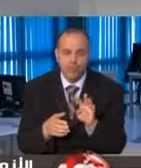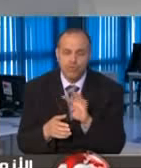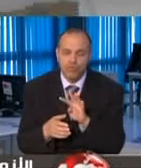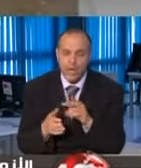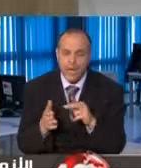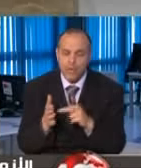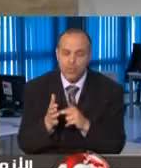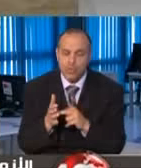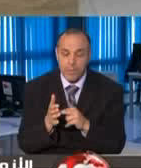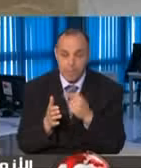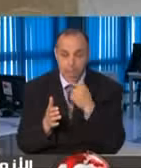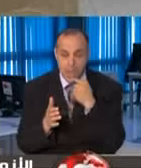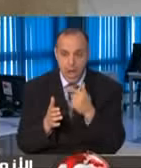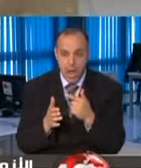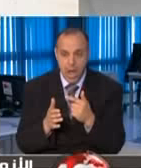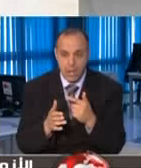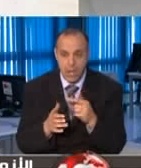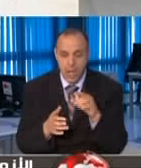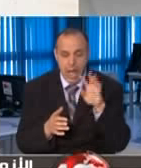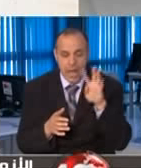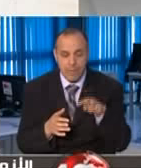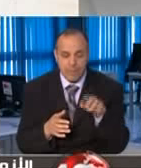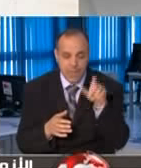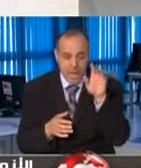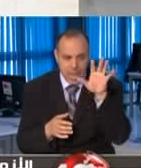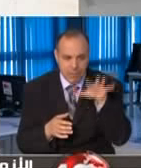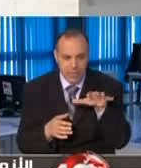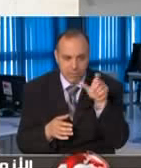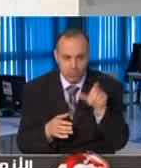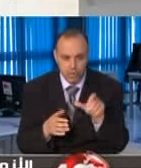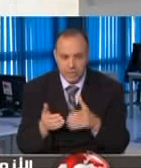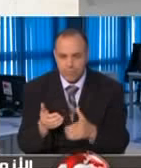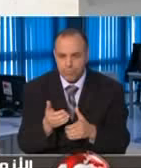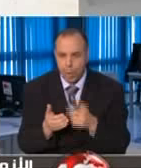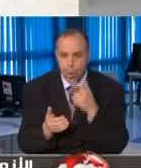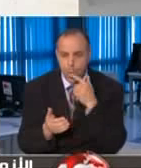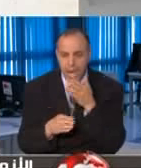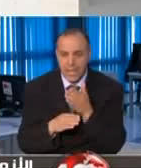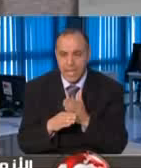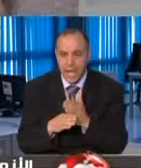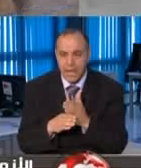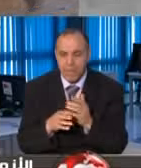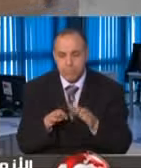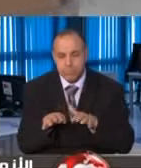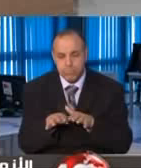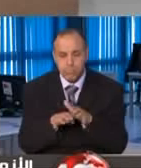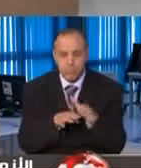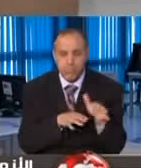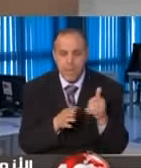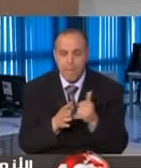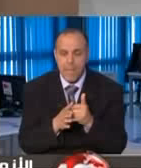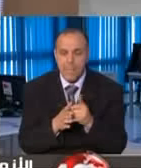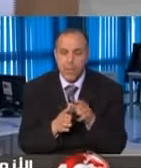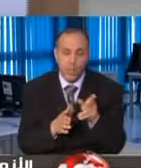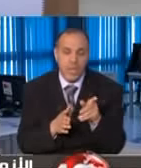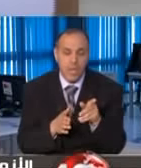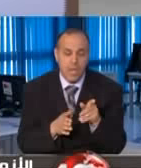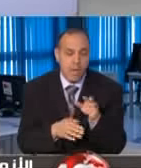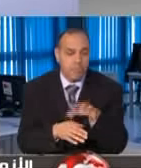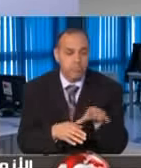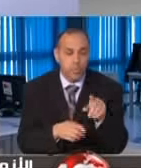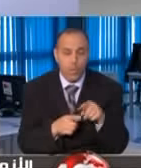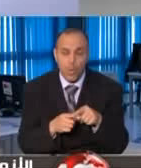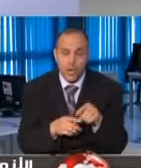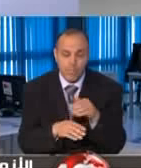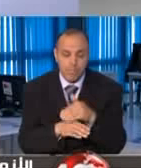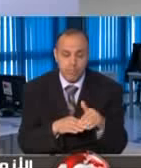من البلاد قوامها 5000 مقاتل، وتستعد هذه القوات للتحرك نحو مدينة الشداد الواقعة